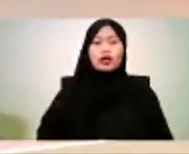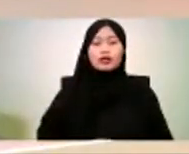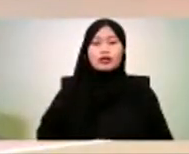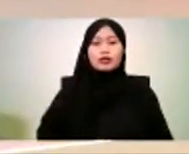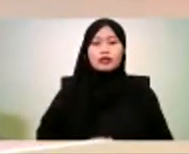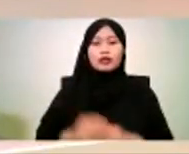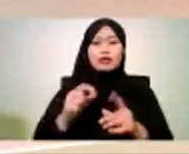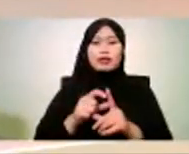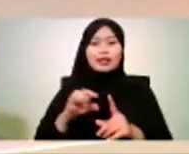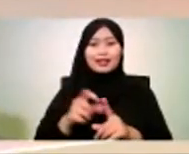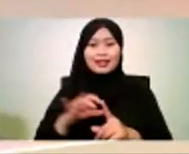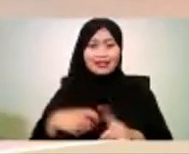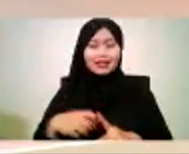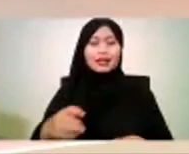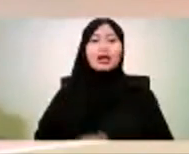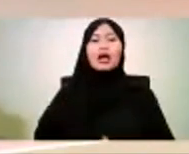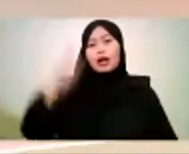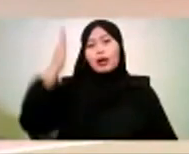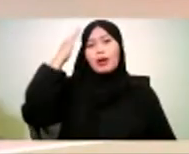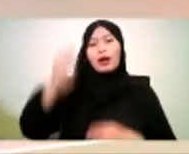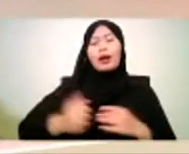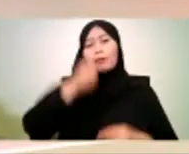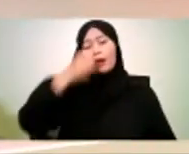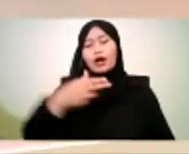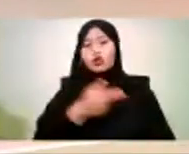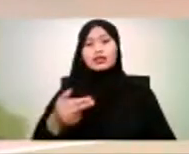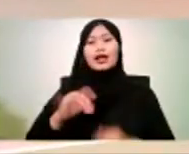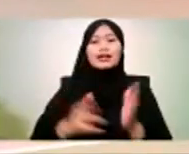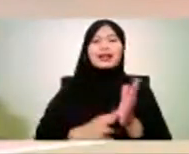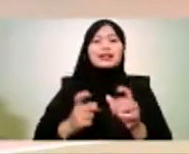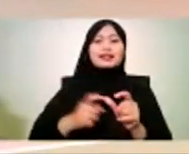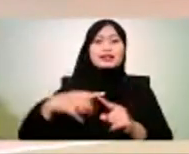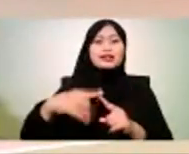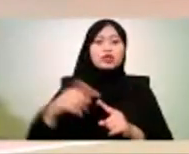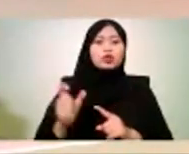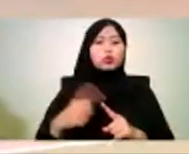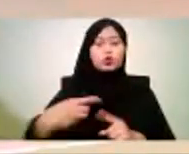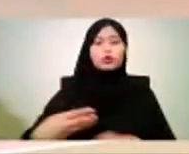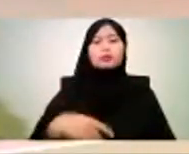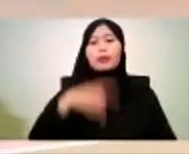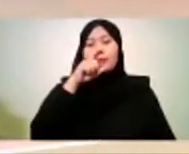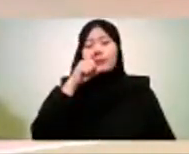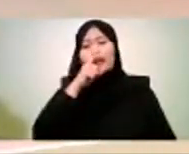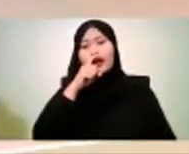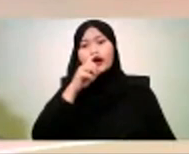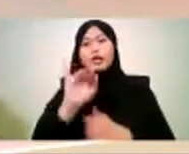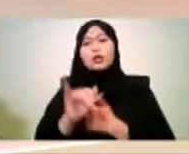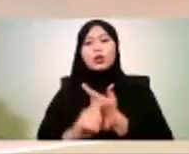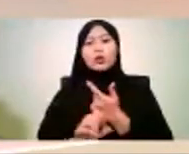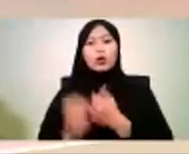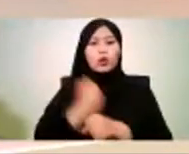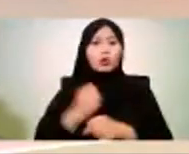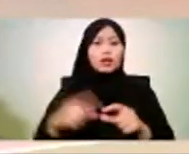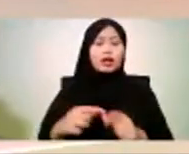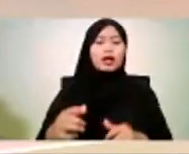kemudian kepala Bank Indonesia Institut Bapak Yoga Affandi ketua isi di